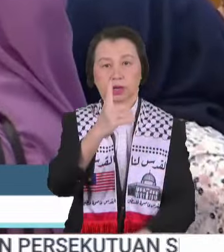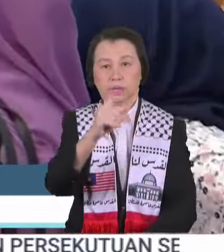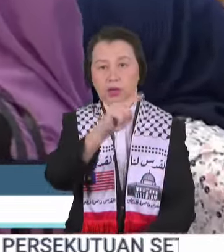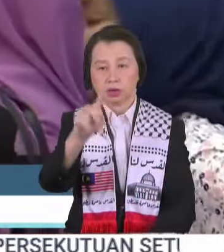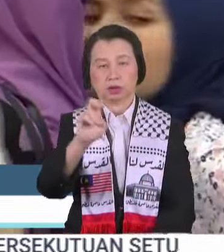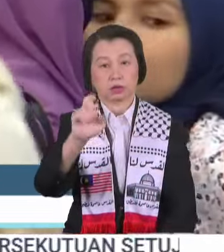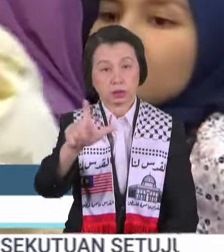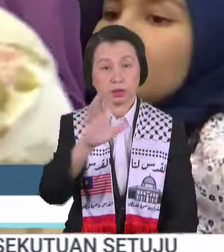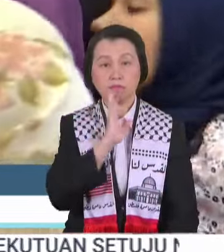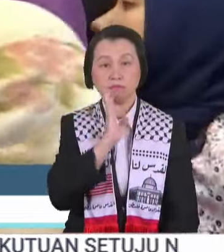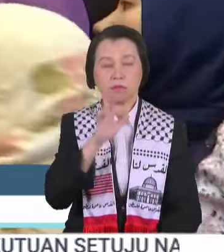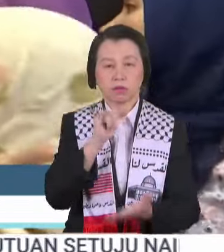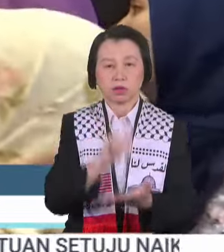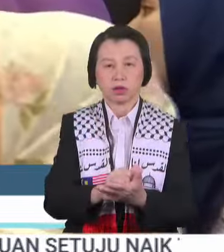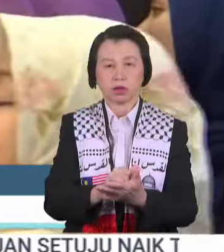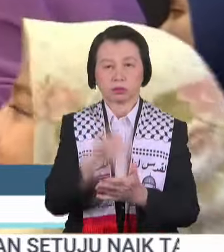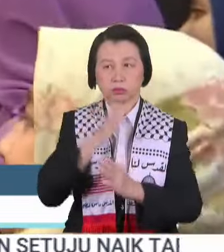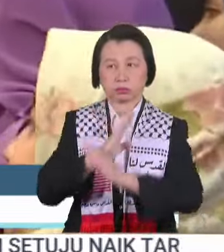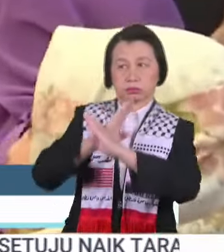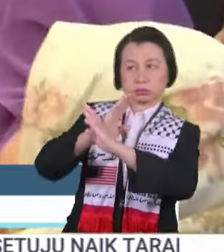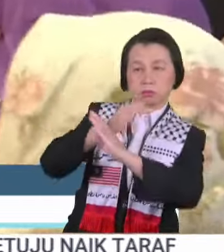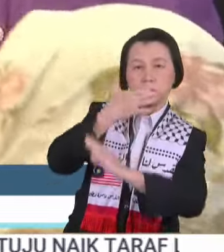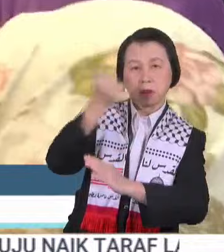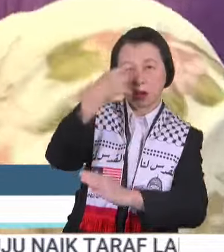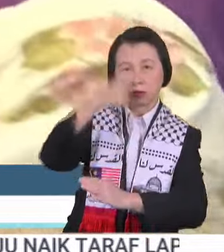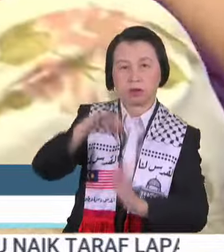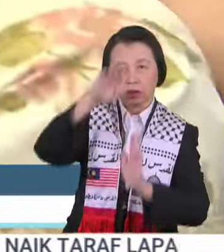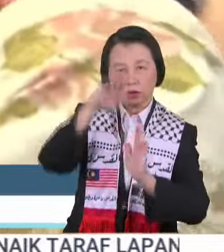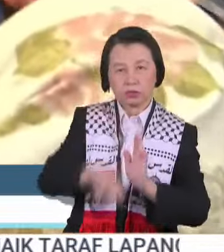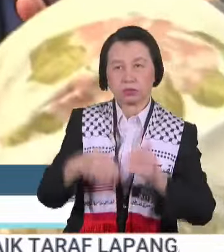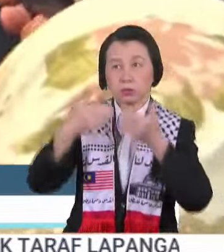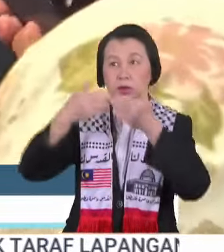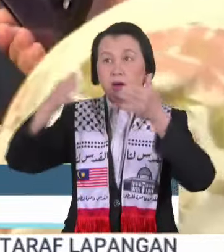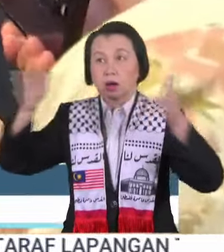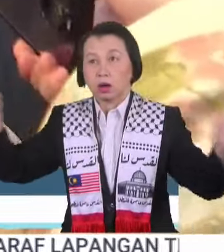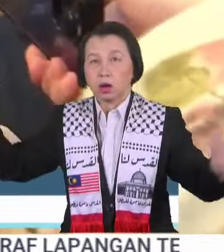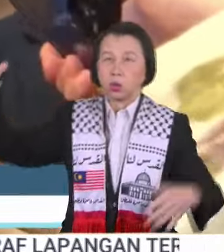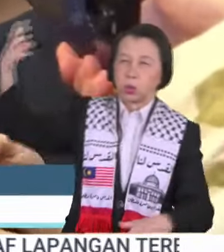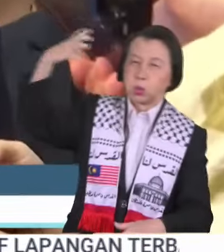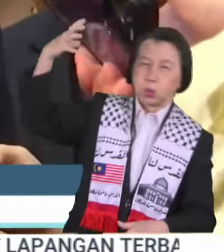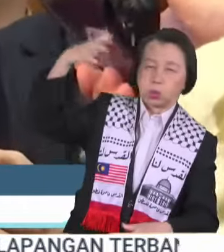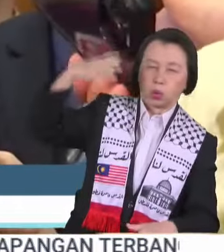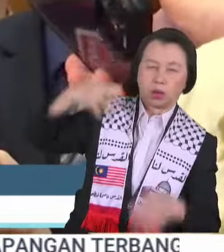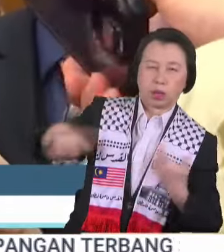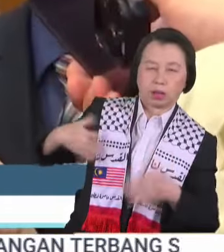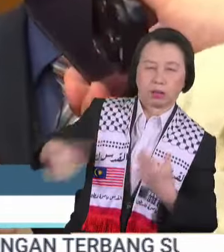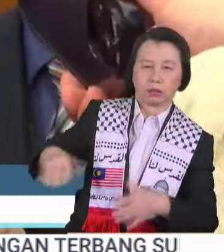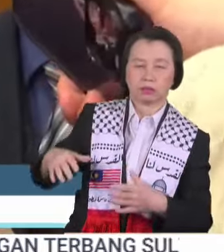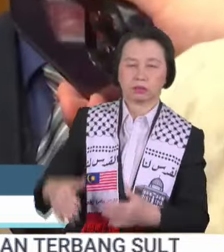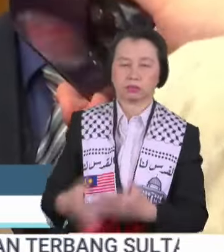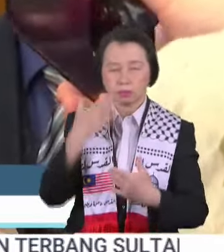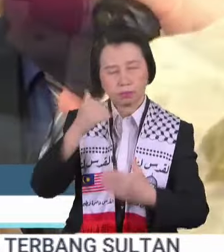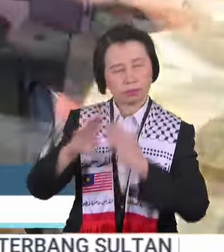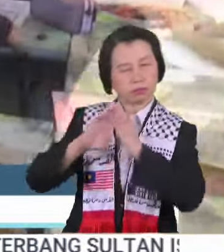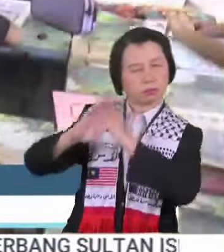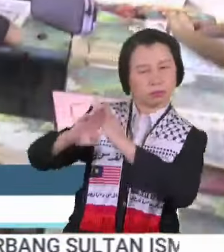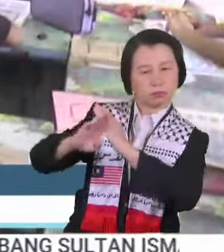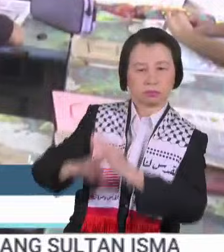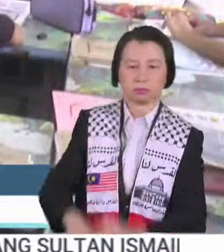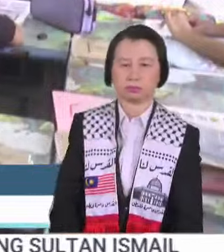Ahmad berkata, ia merupakan langkah pencegahan terbaik bagi mengurangkan pendedahan kepada risiko cuaca panas. Ketua Pengarah